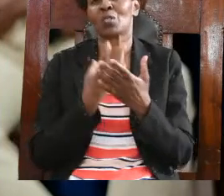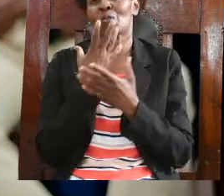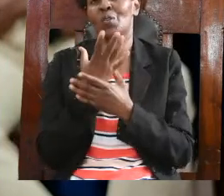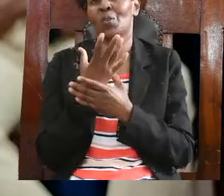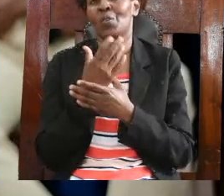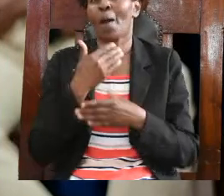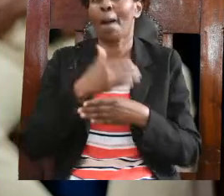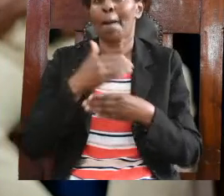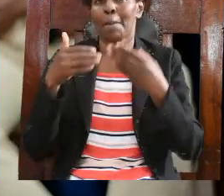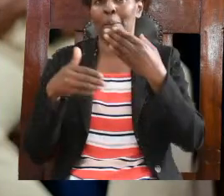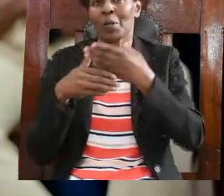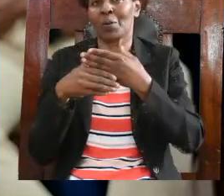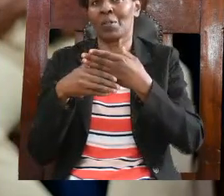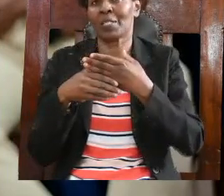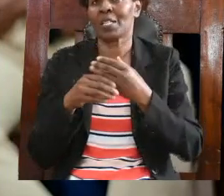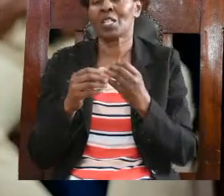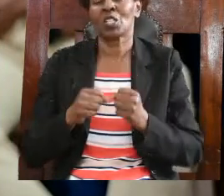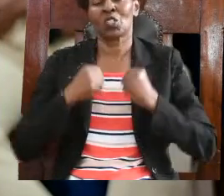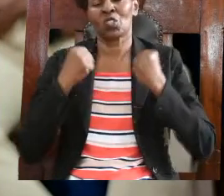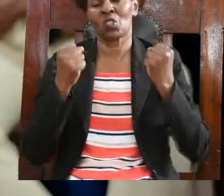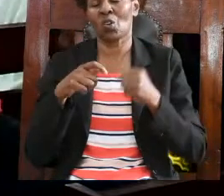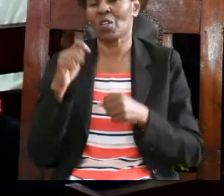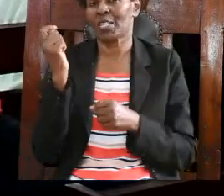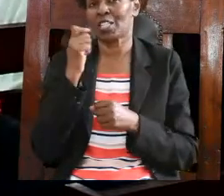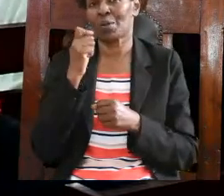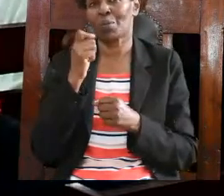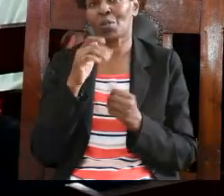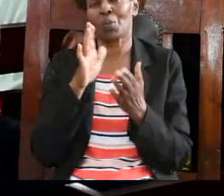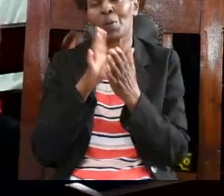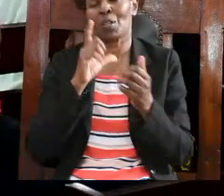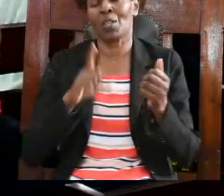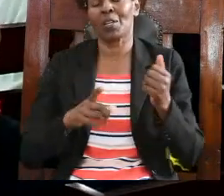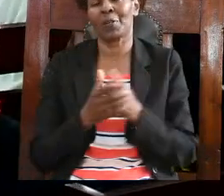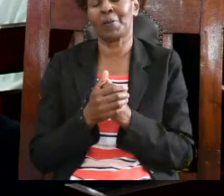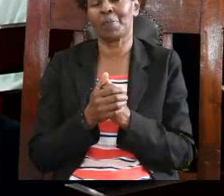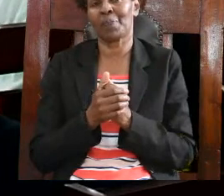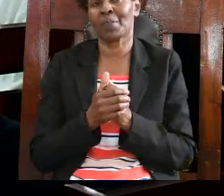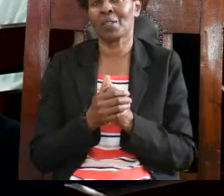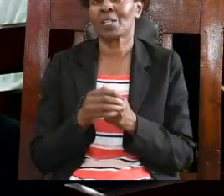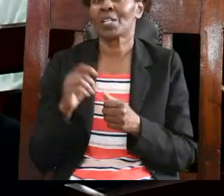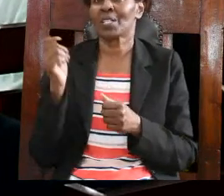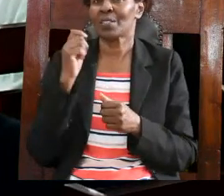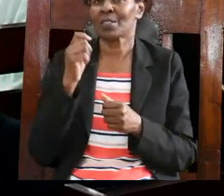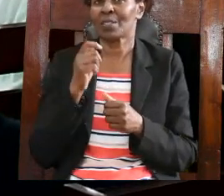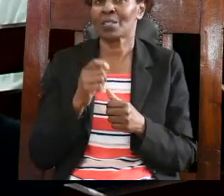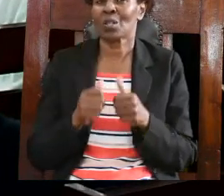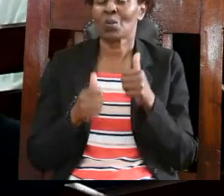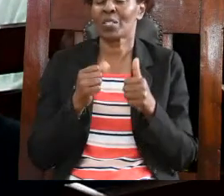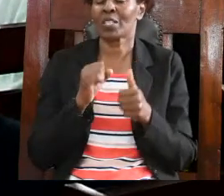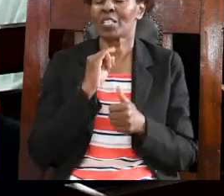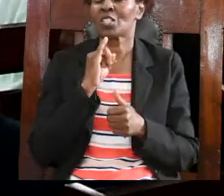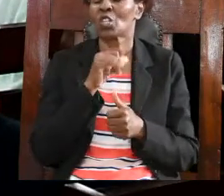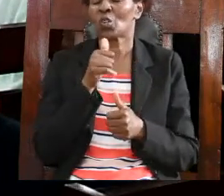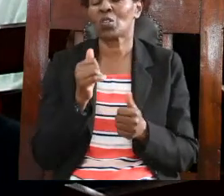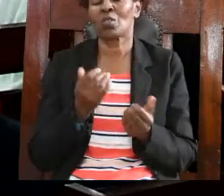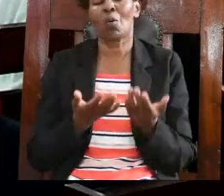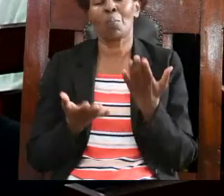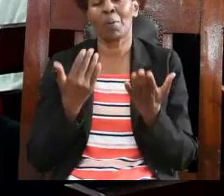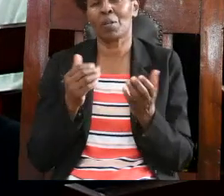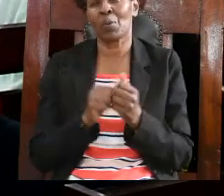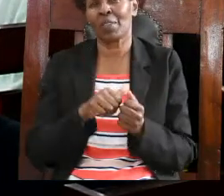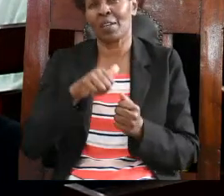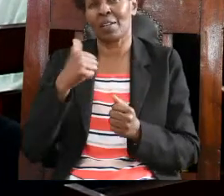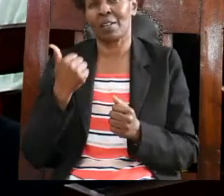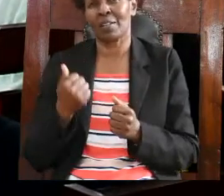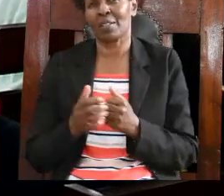builds standing out testimonies. Praise be to God. Ushuhuda ambao si kama wa mtu mwingine yeyote.